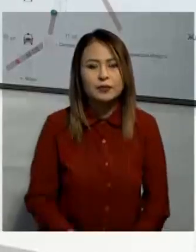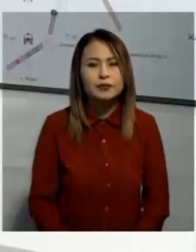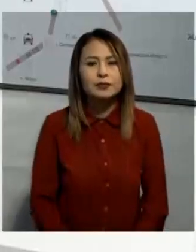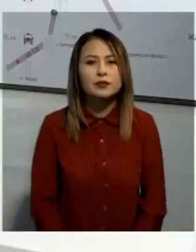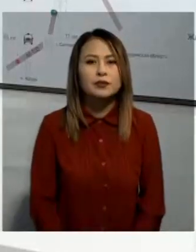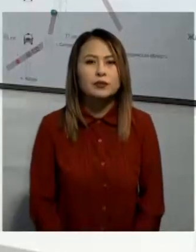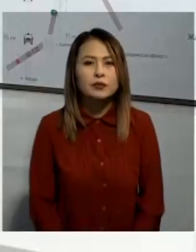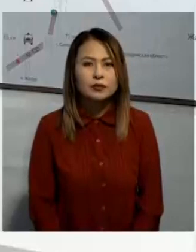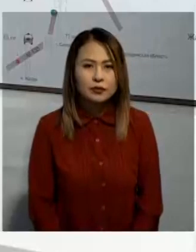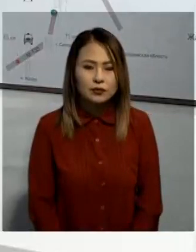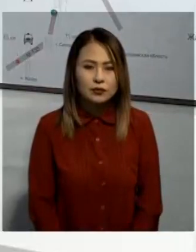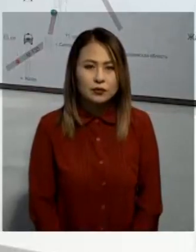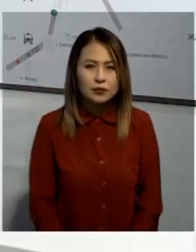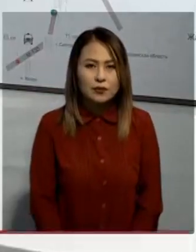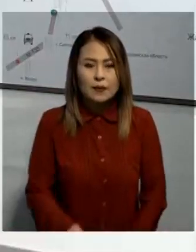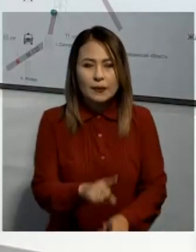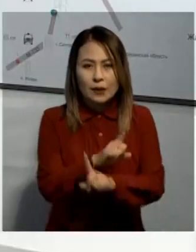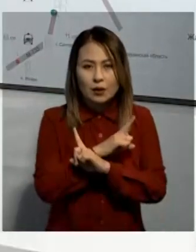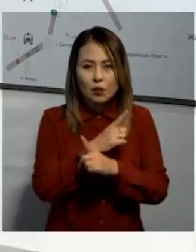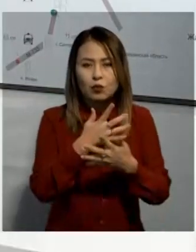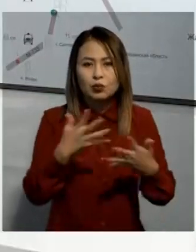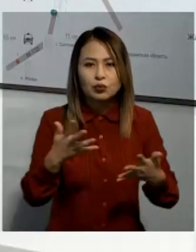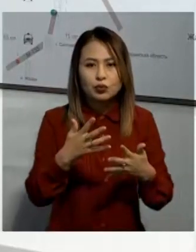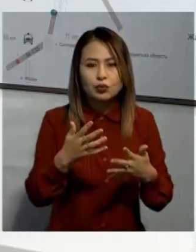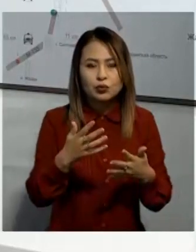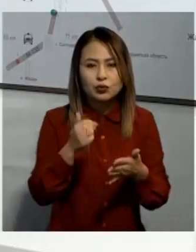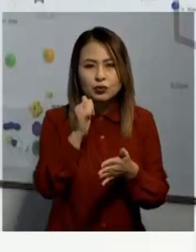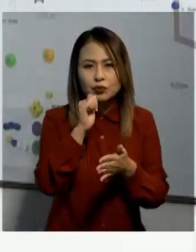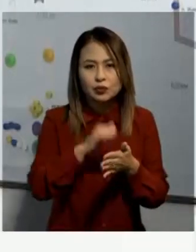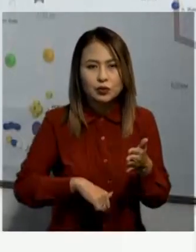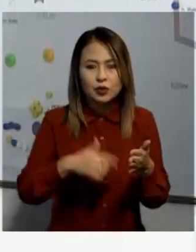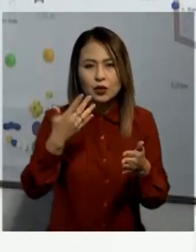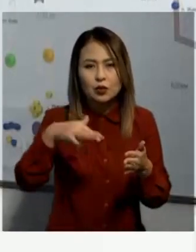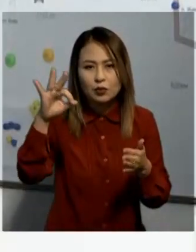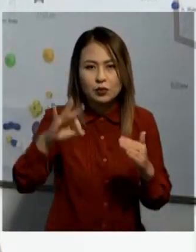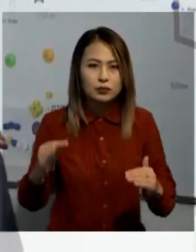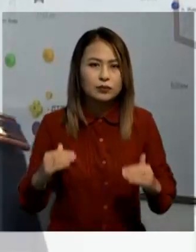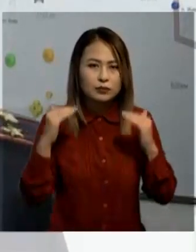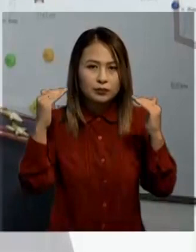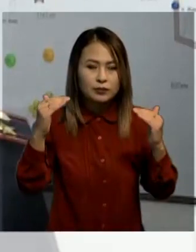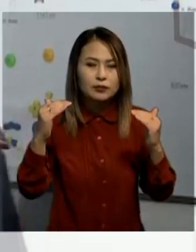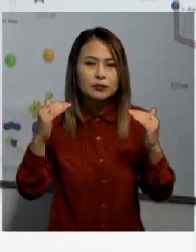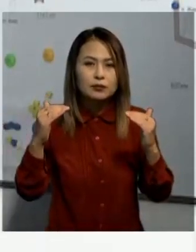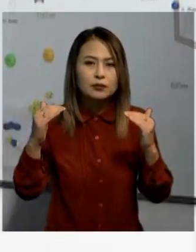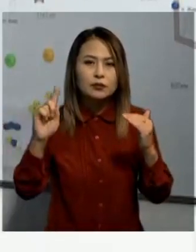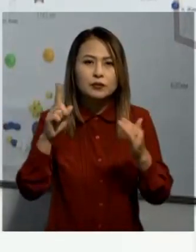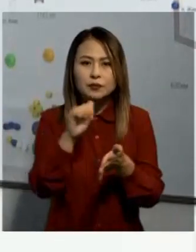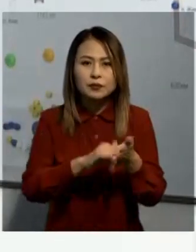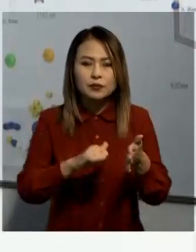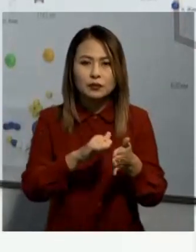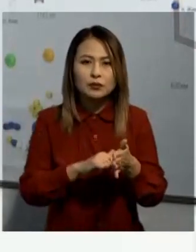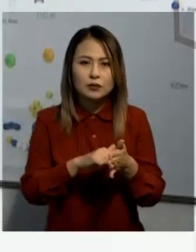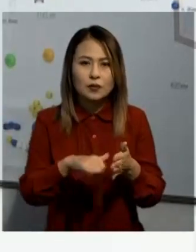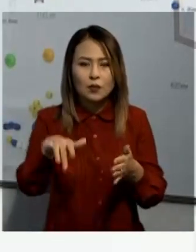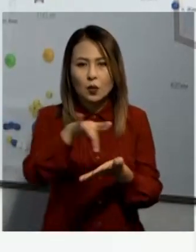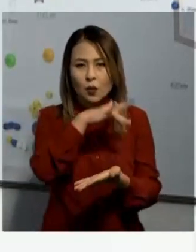тапқандардың саны 50%-ға өсіп отыр қазіргі таңда. Негізгі жол көлігінің түрлері бойынша ол